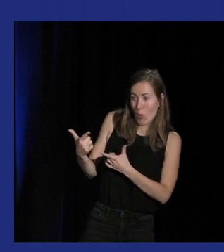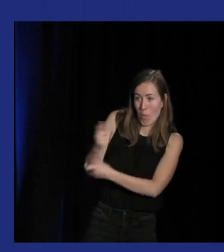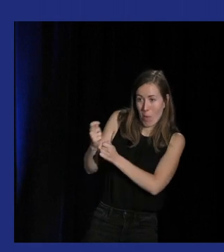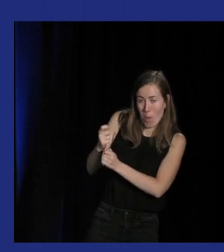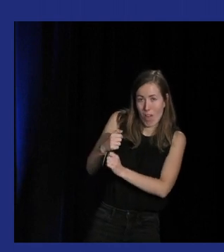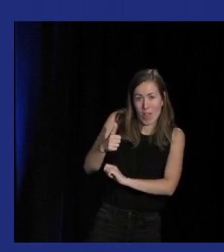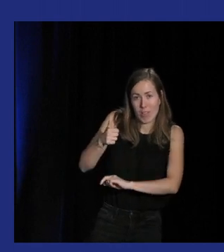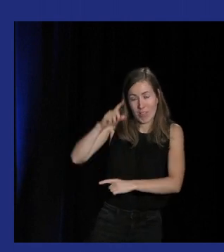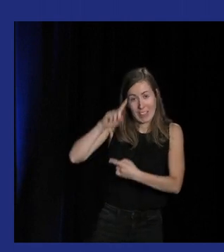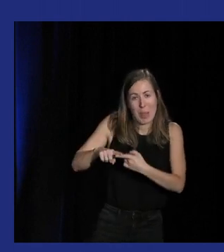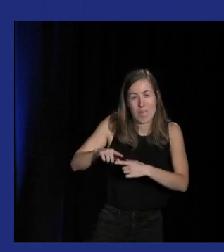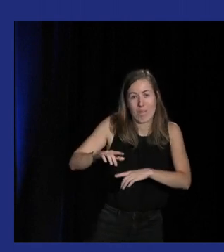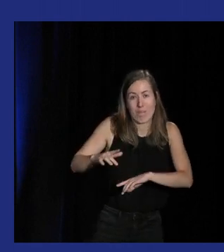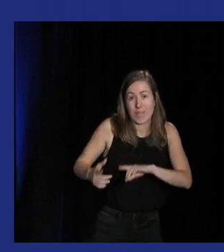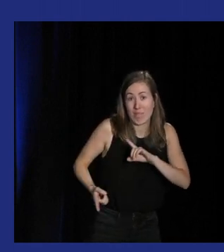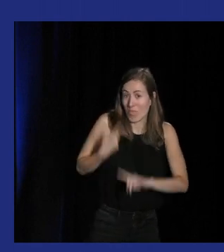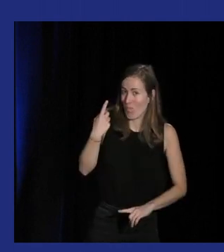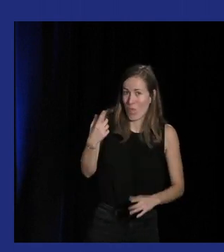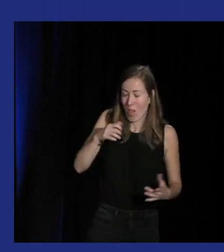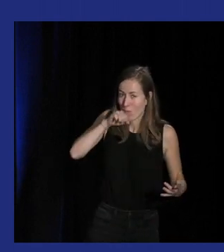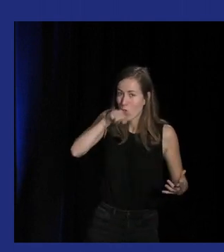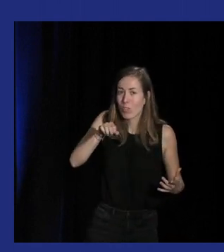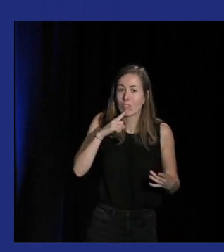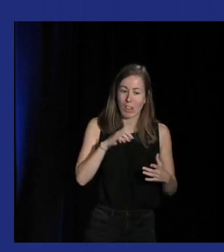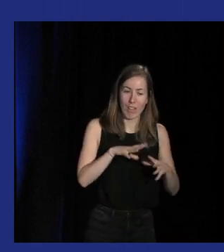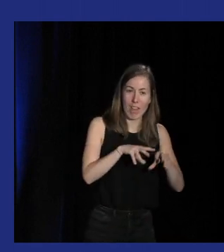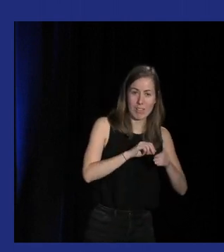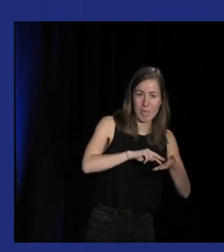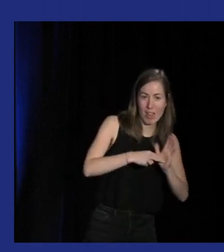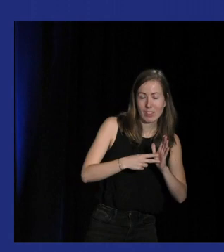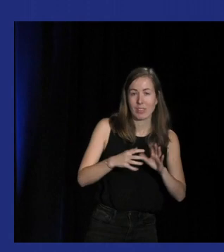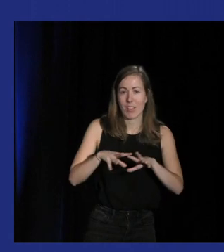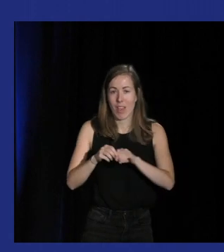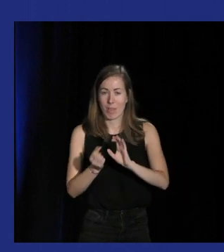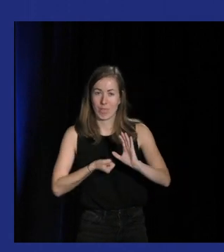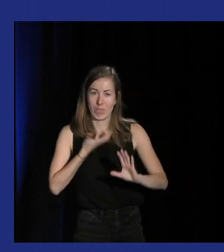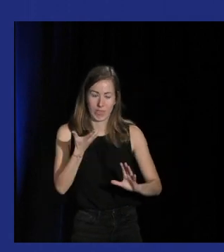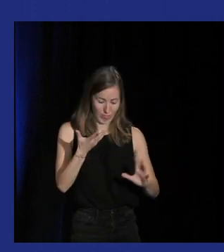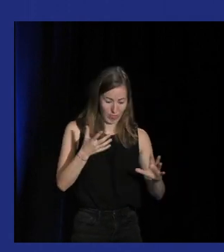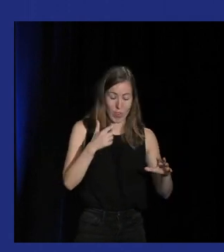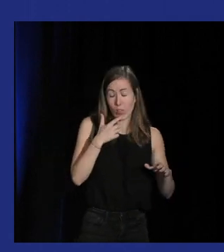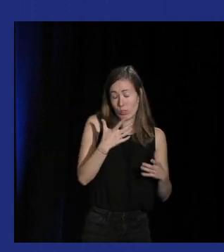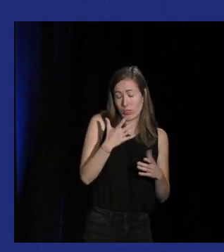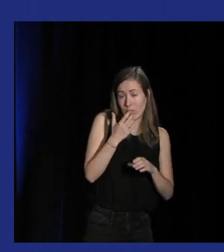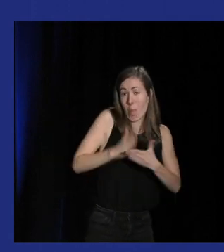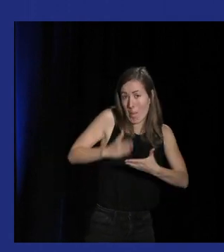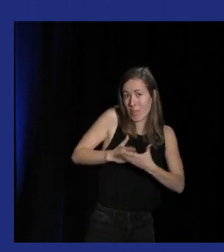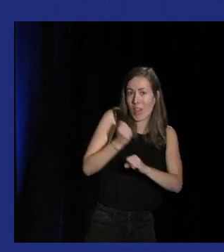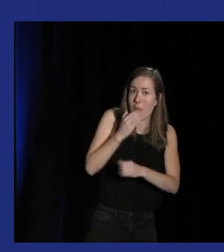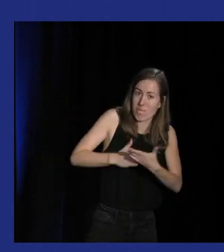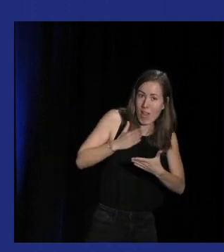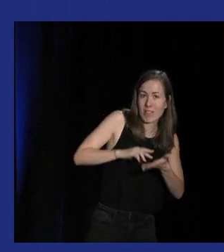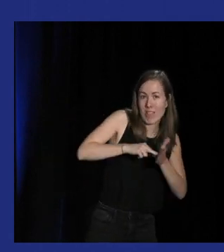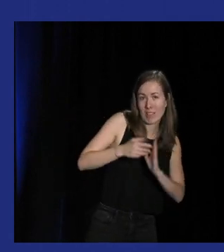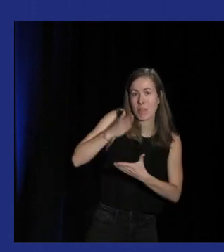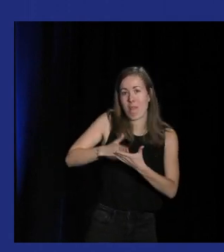passionnant qui est celui de la collaboration entre la technique et le créatif dans le développement d'un jeu tu le dis Vincent donc toi priori